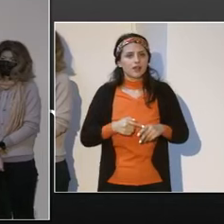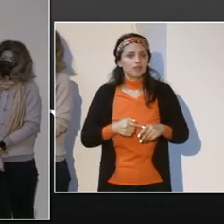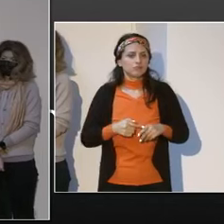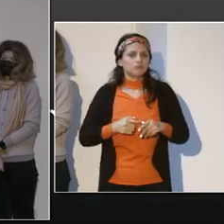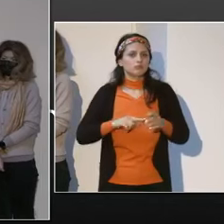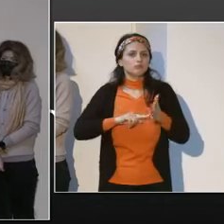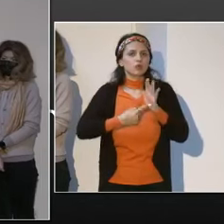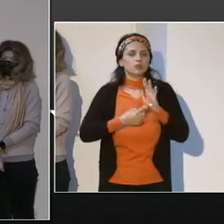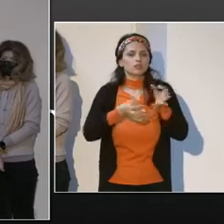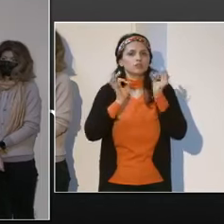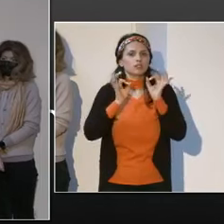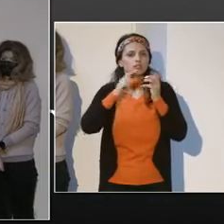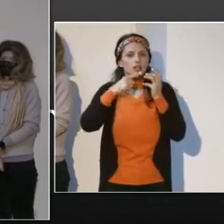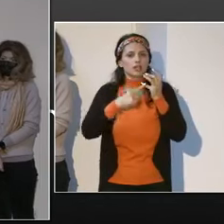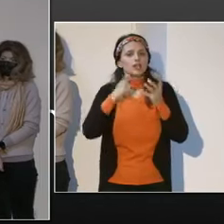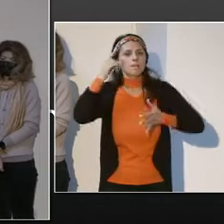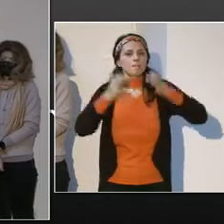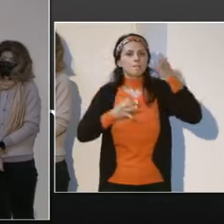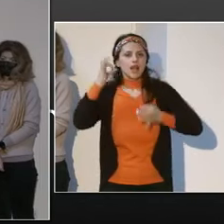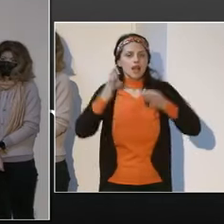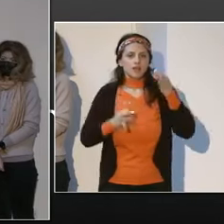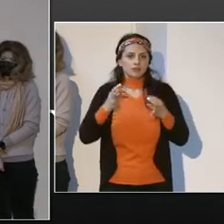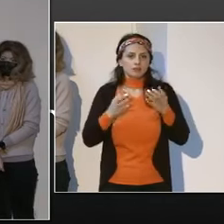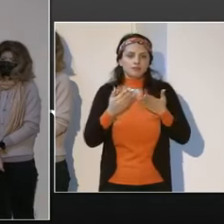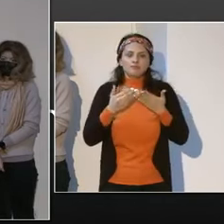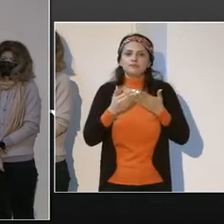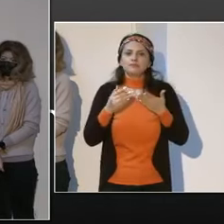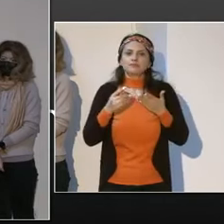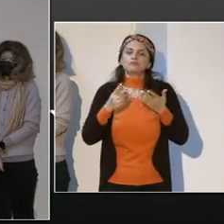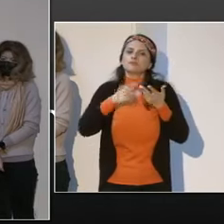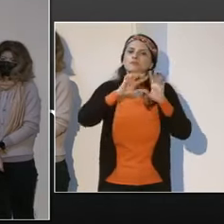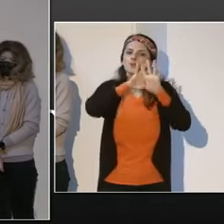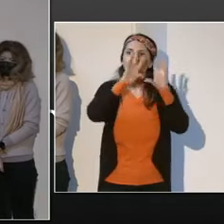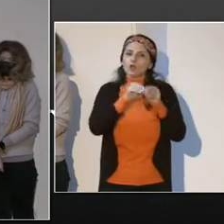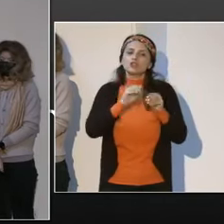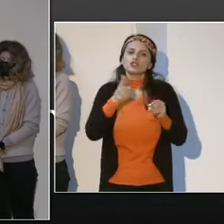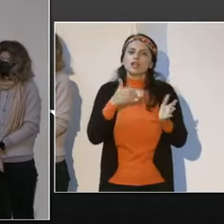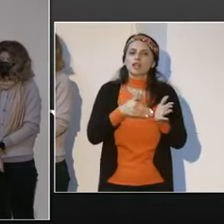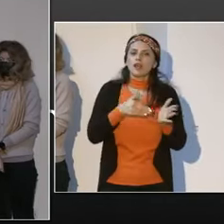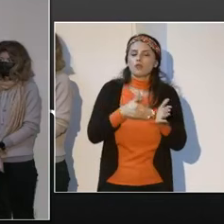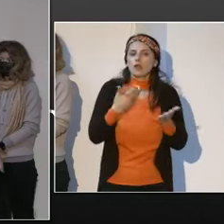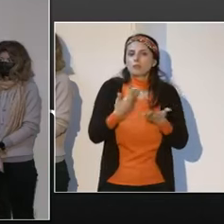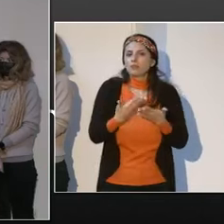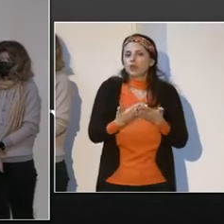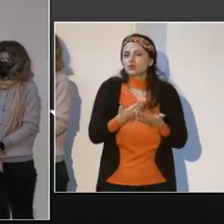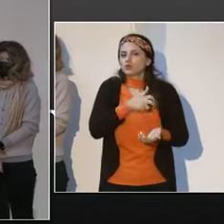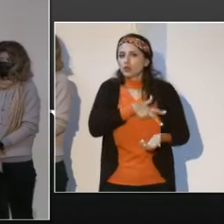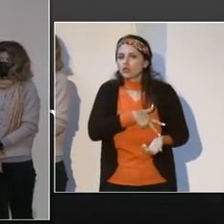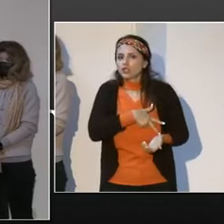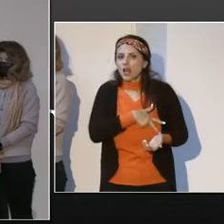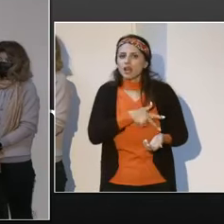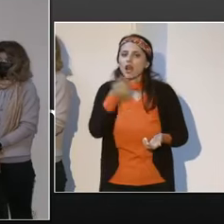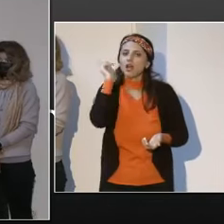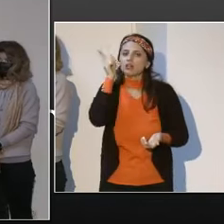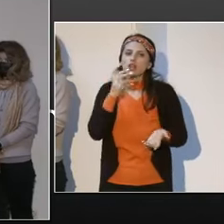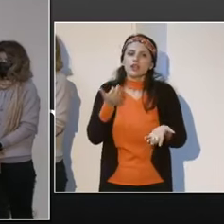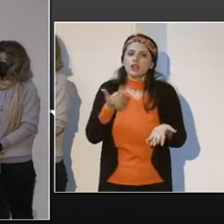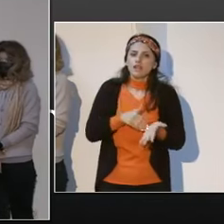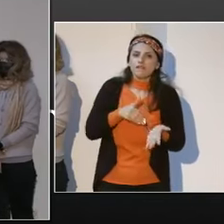guvernare si care veneau sa raspunda nevoilor sociale identificate la acel moment